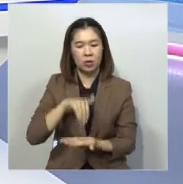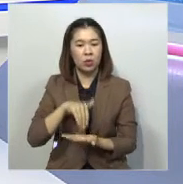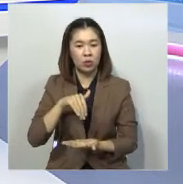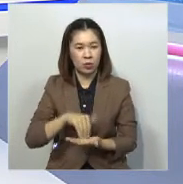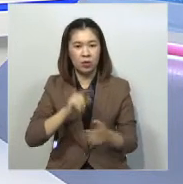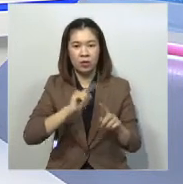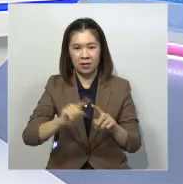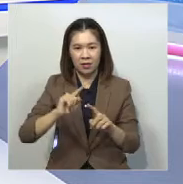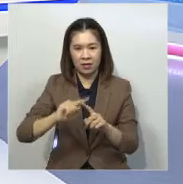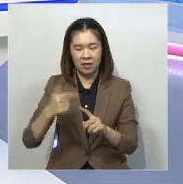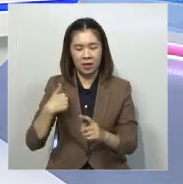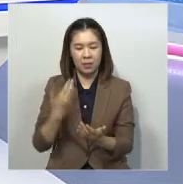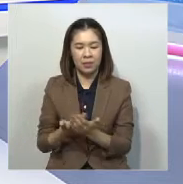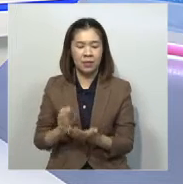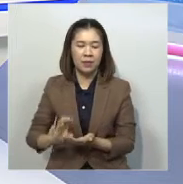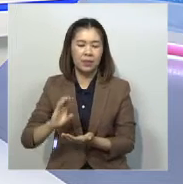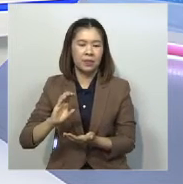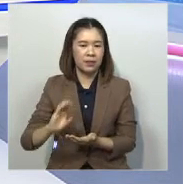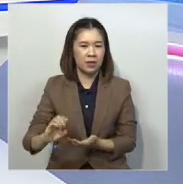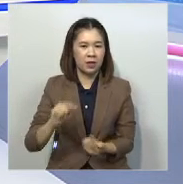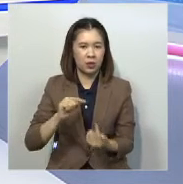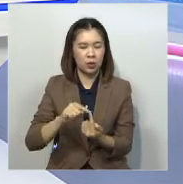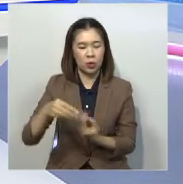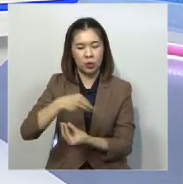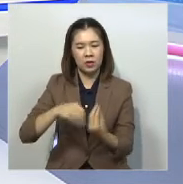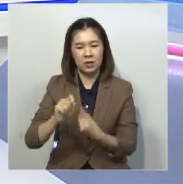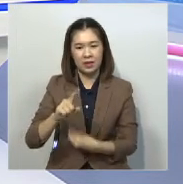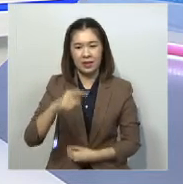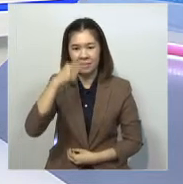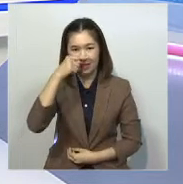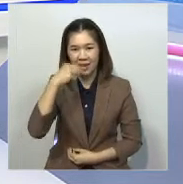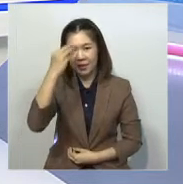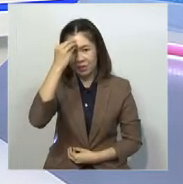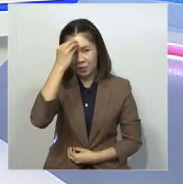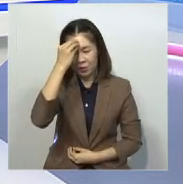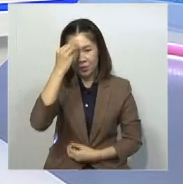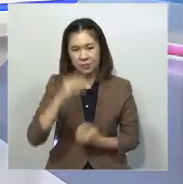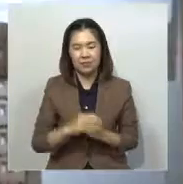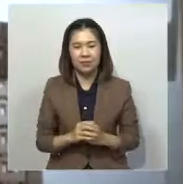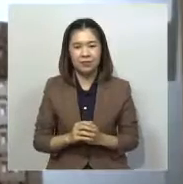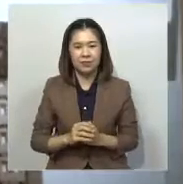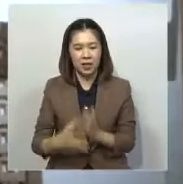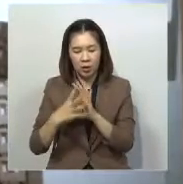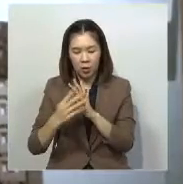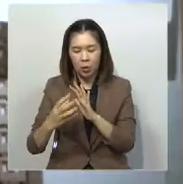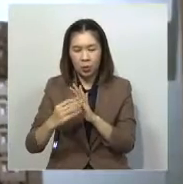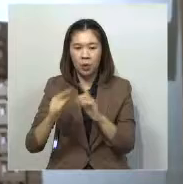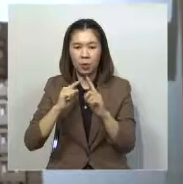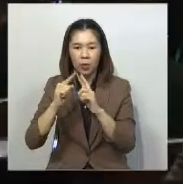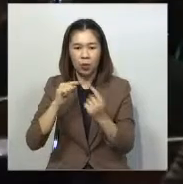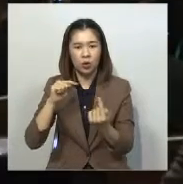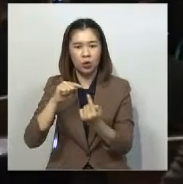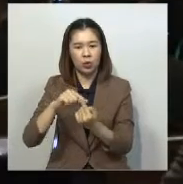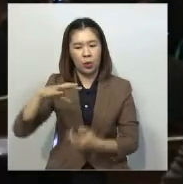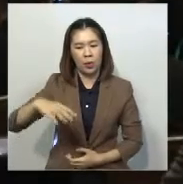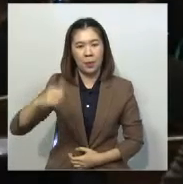คในทุกมิติและการเป็นหุ้นส่วนทางเศรษฐกิจระหว่างไทยกับญี่ปุ่นที่มีมาอย่างยาวนานค่ะงานสัมมนาจัดขึ้นที่โอซาก้